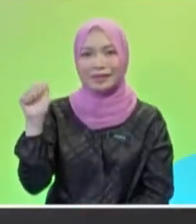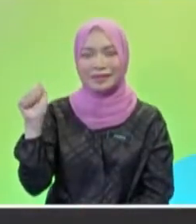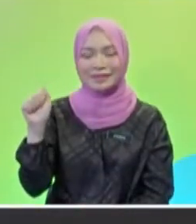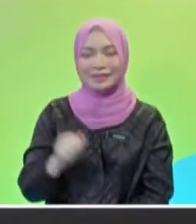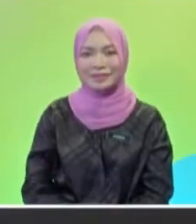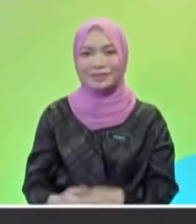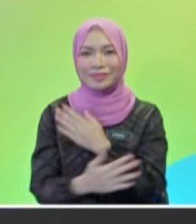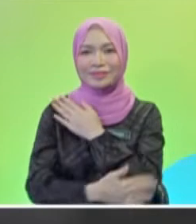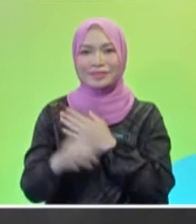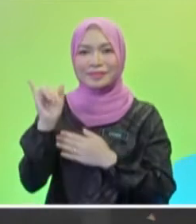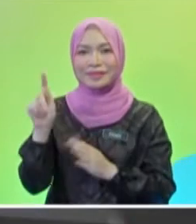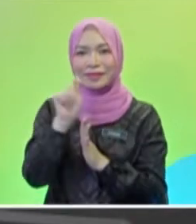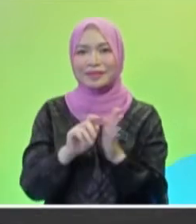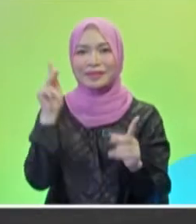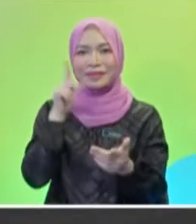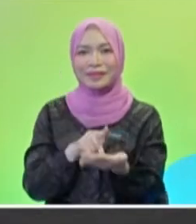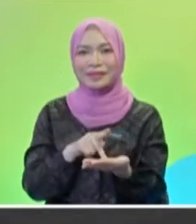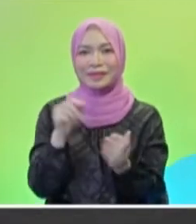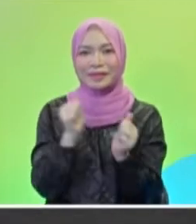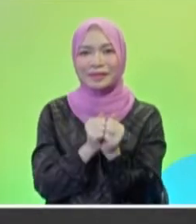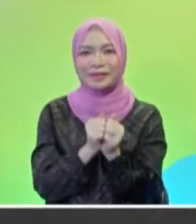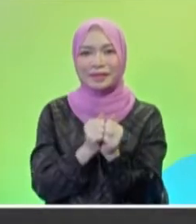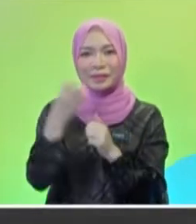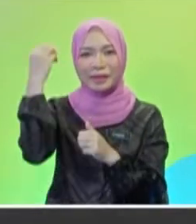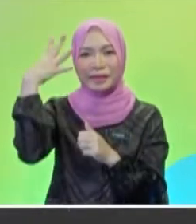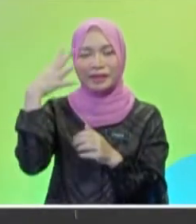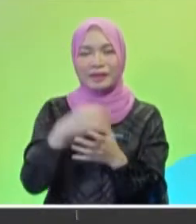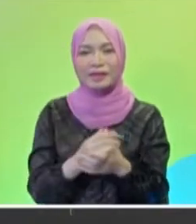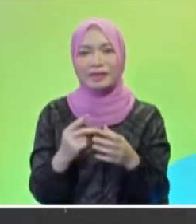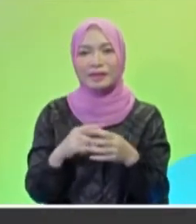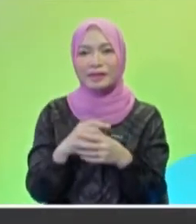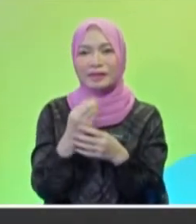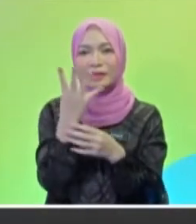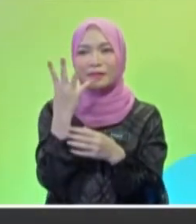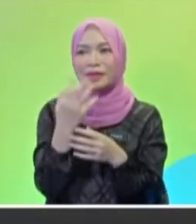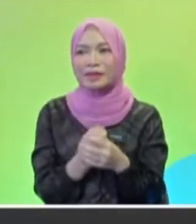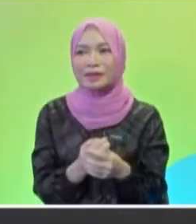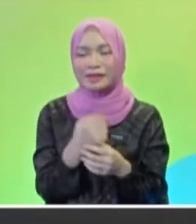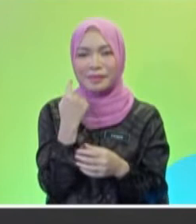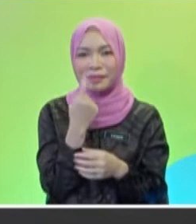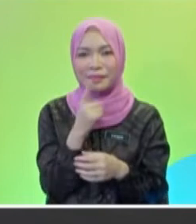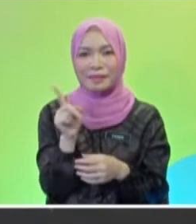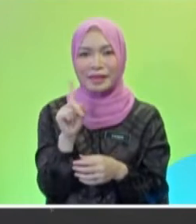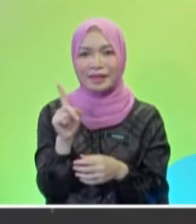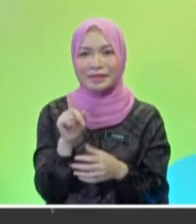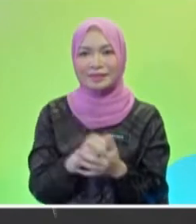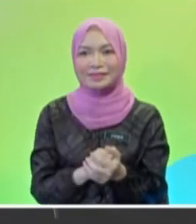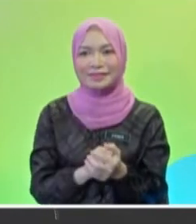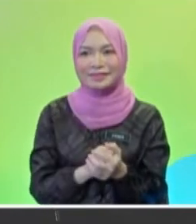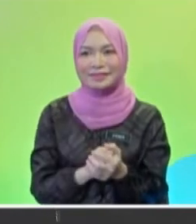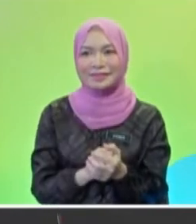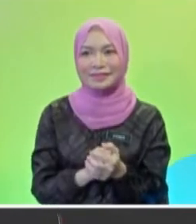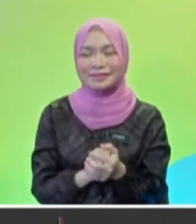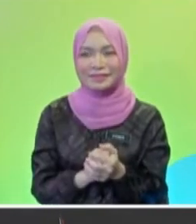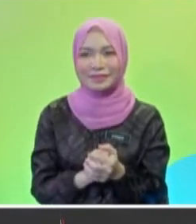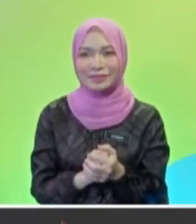terkenal dengan matahari terbit Oke negara jepun apus sumber tenaga untuk jemput nih ya dibangun kali